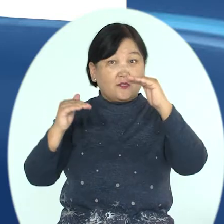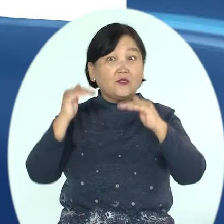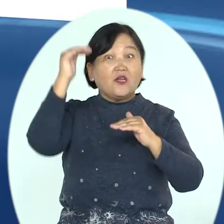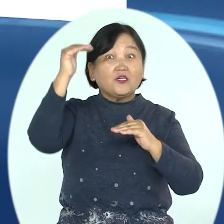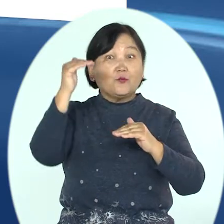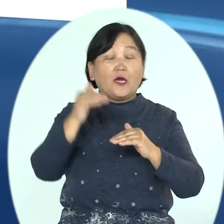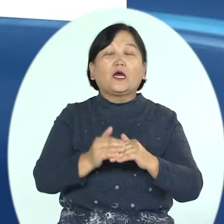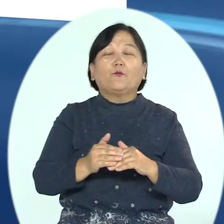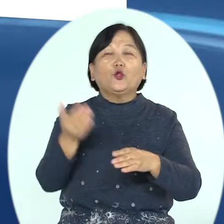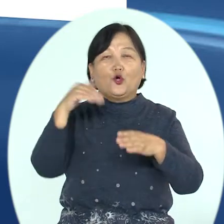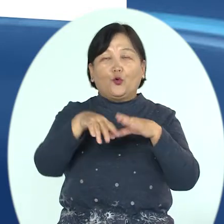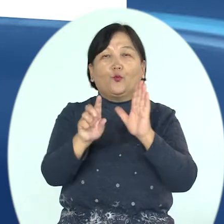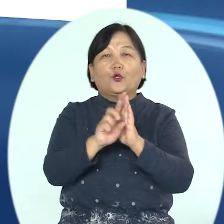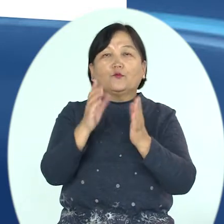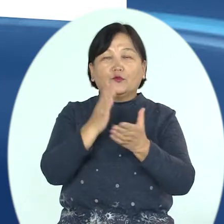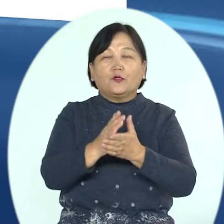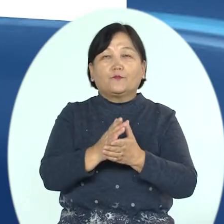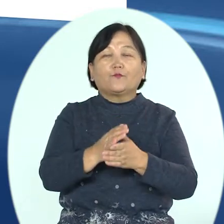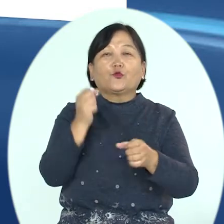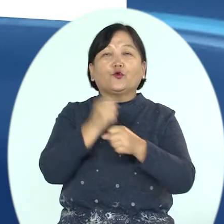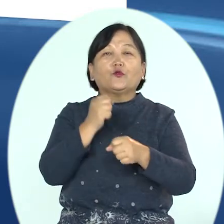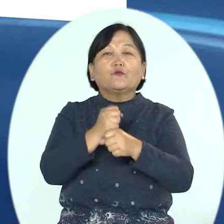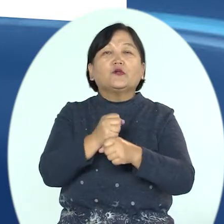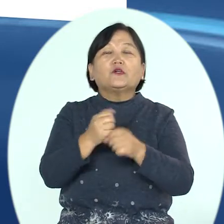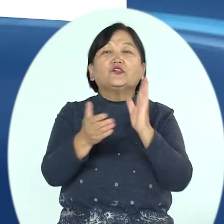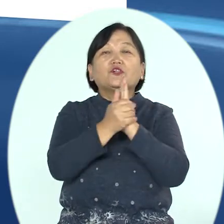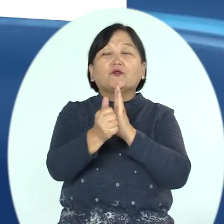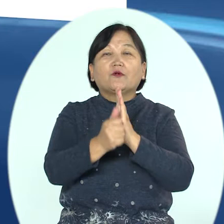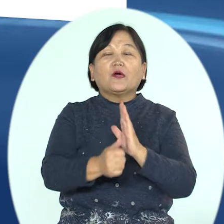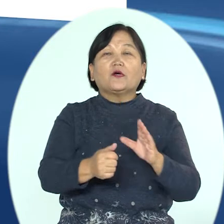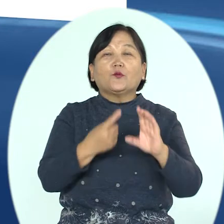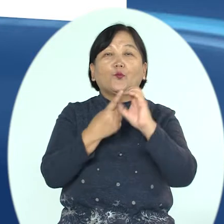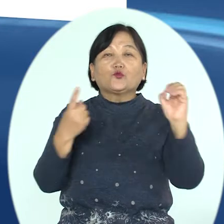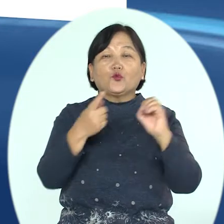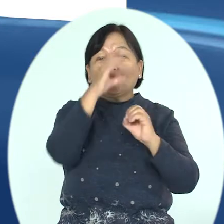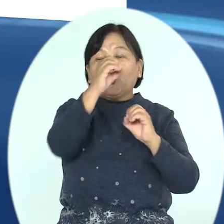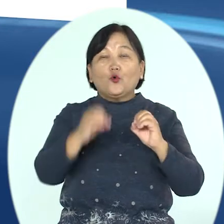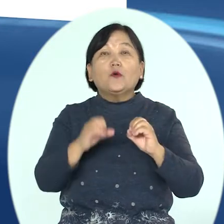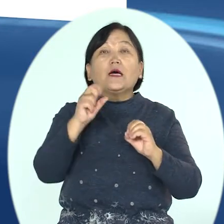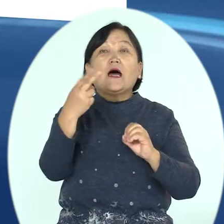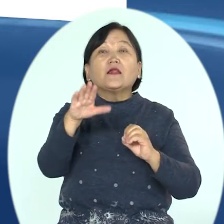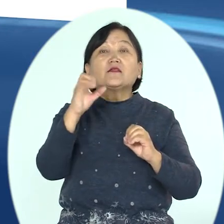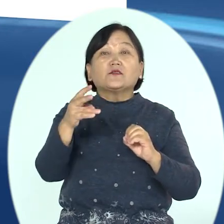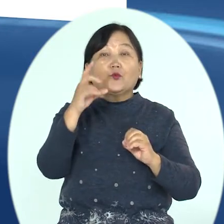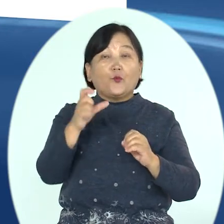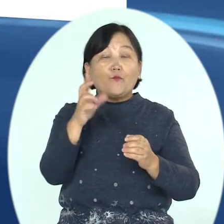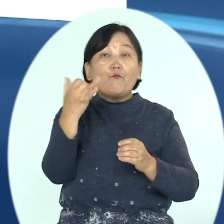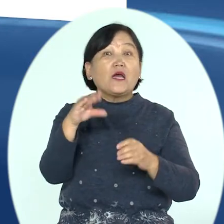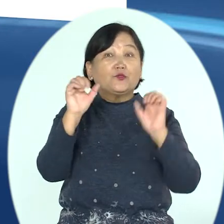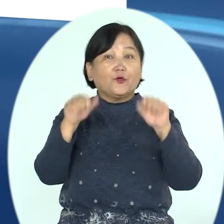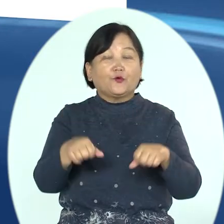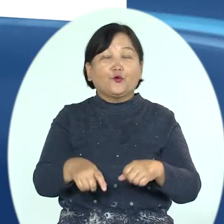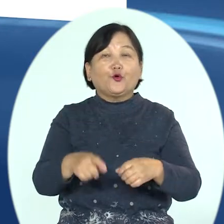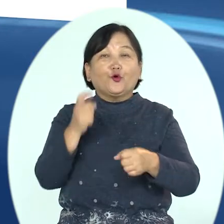За ингээд хоёр дахь нь бол хөдөлмөрийн чадвараа бүрэн алдсан гишүүдтэй өрхөн нэг суралцагч гэж байгаа. За энэ юу гэхээр